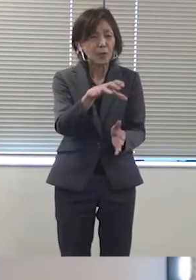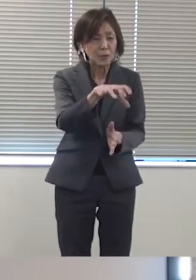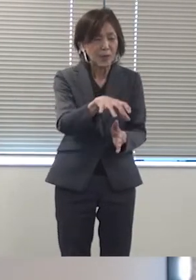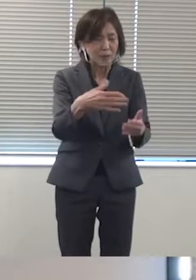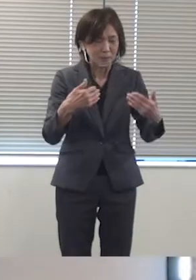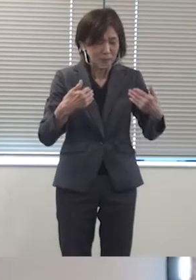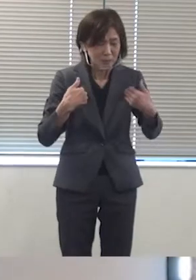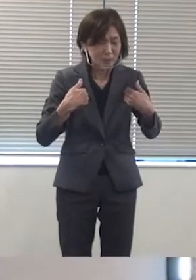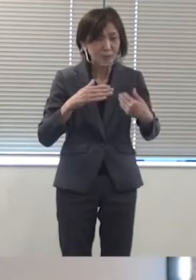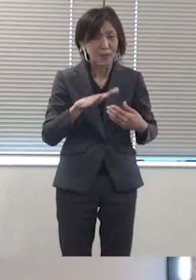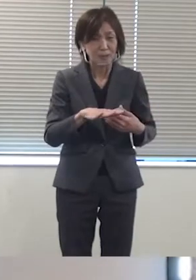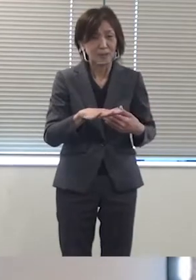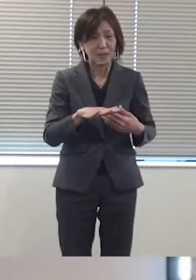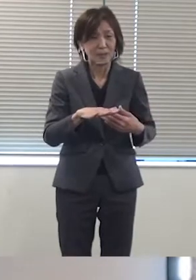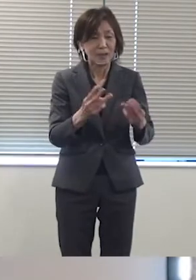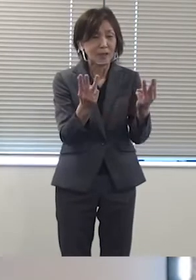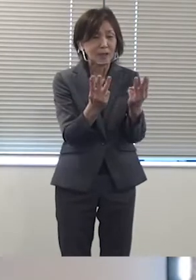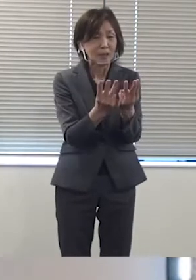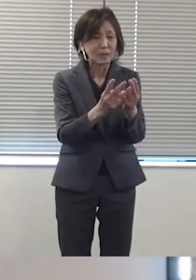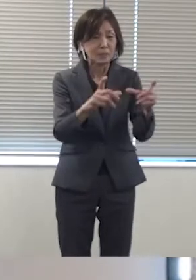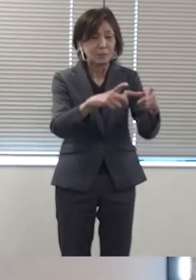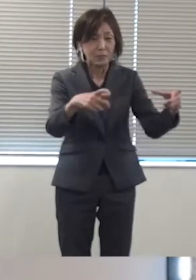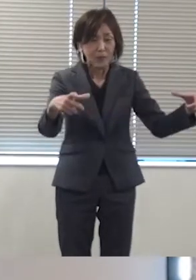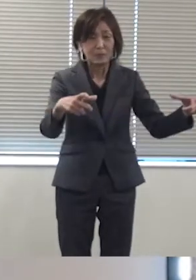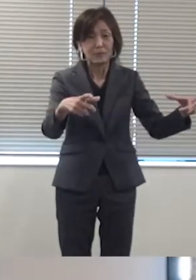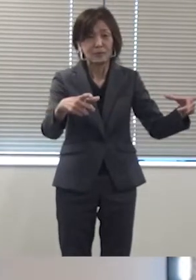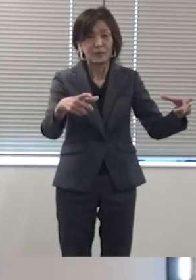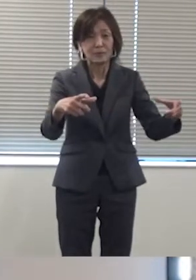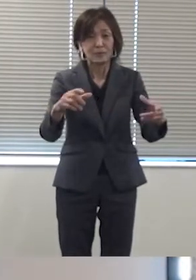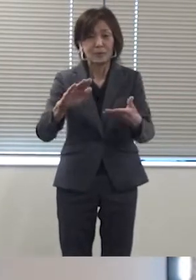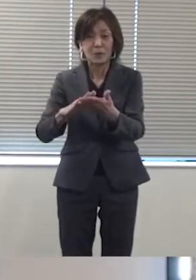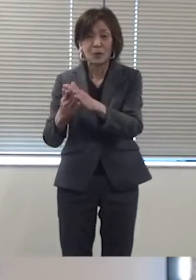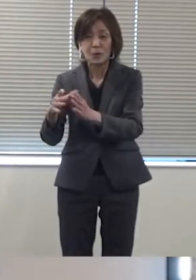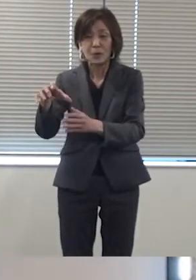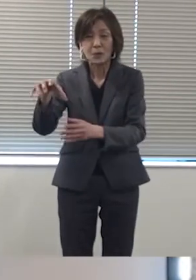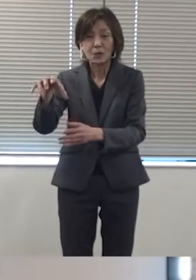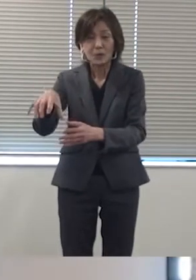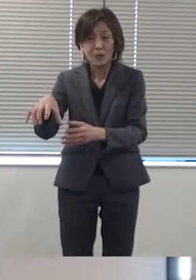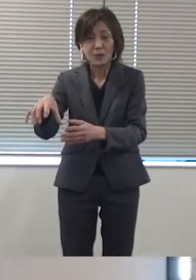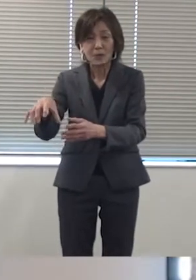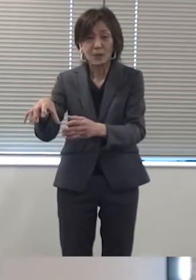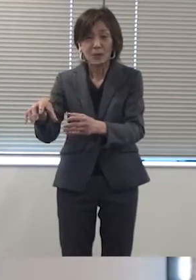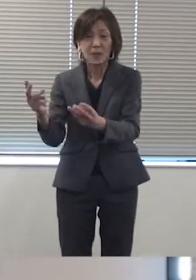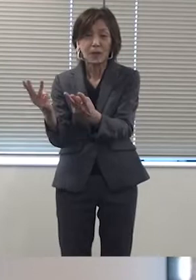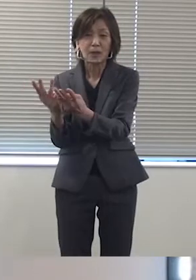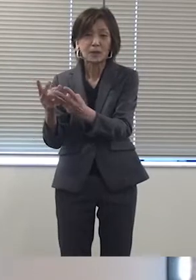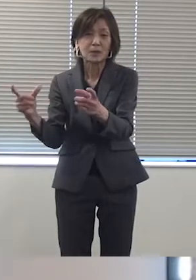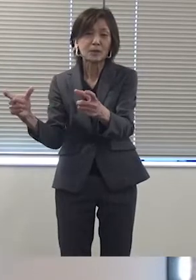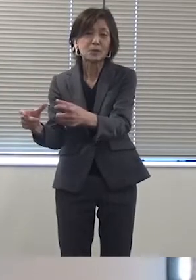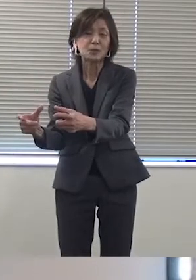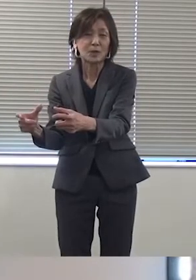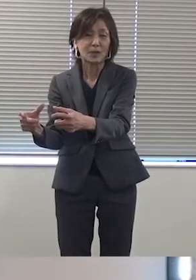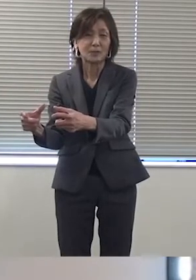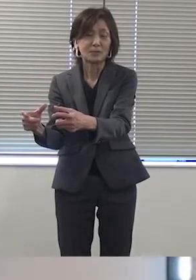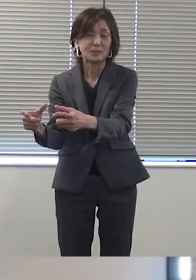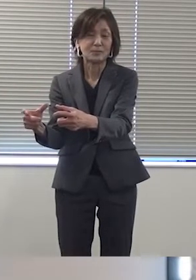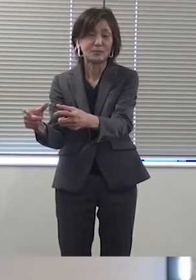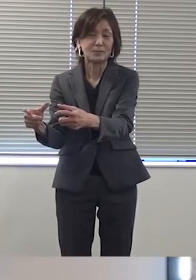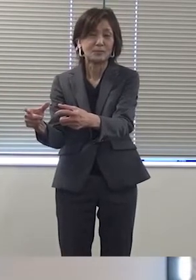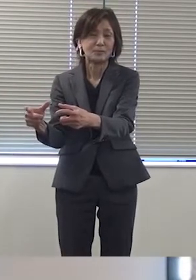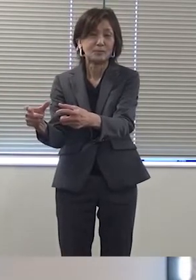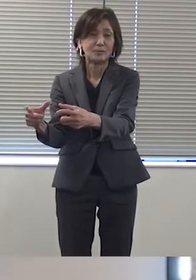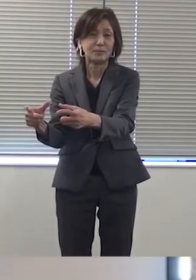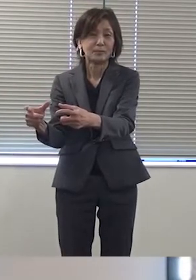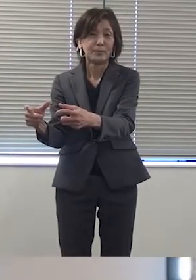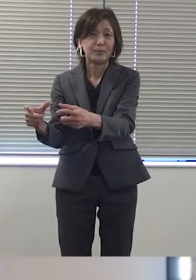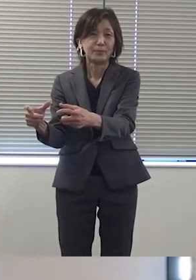に少ない、今の施設統計的に見ると。で、それで、公立保育園で全部賄え